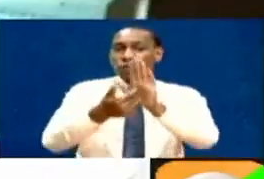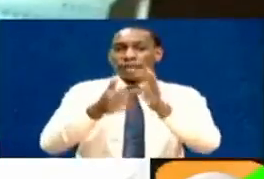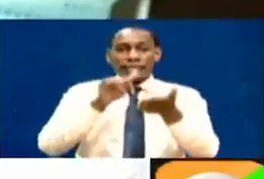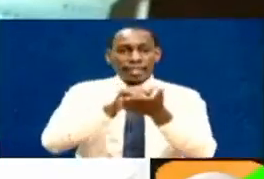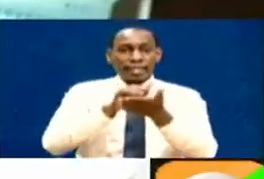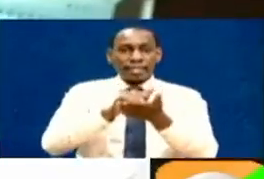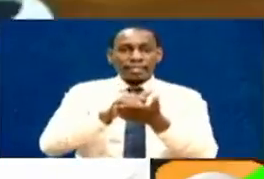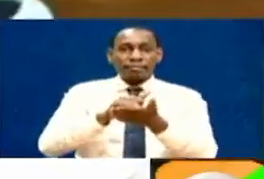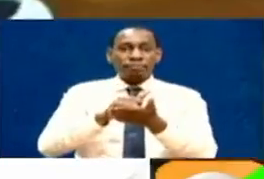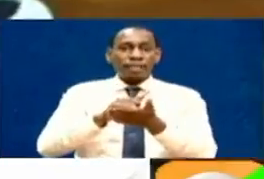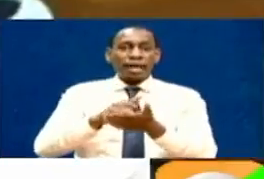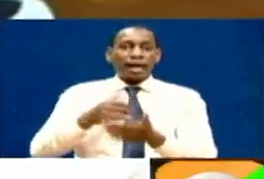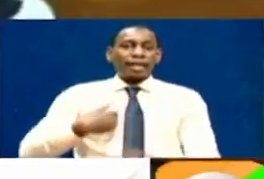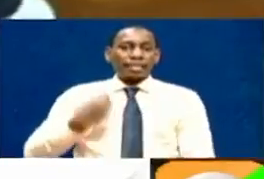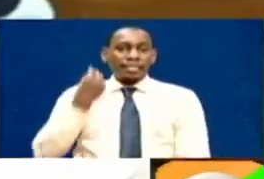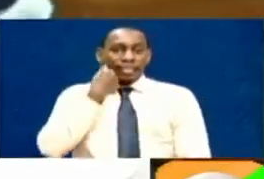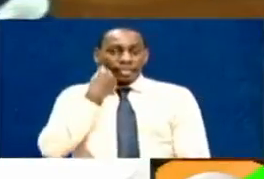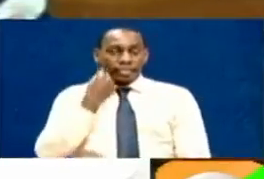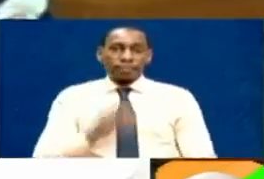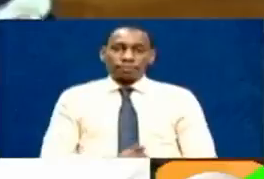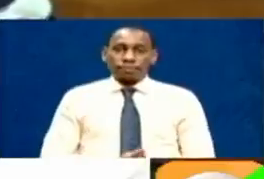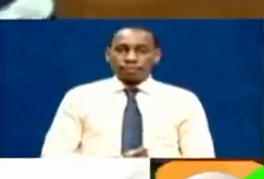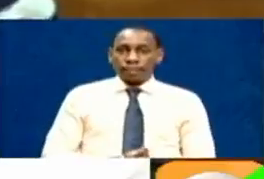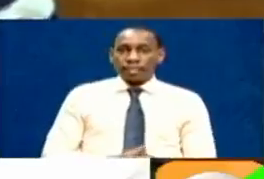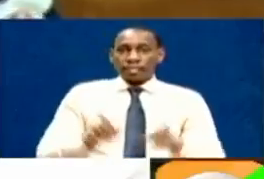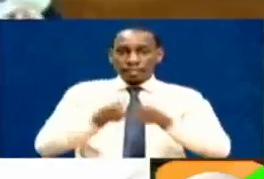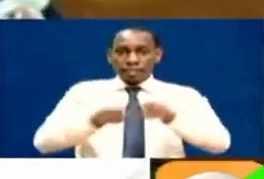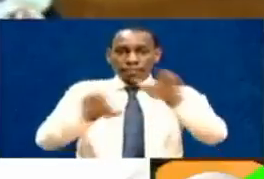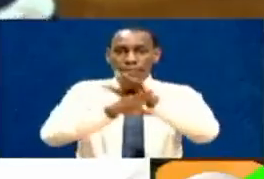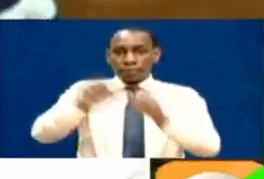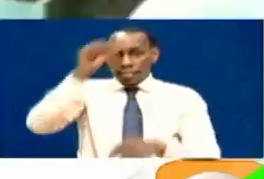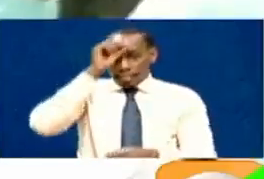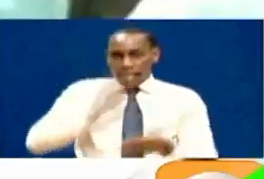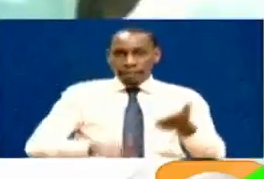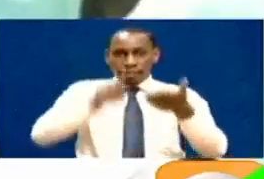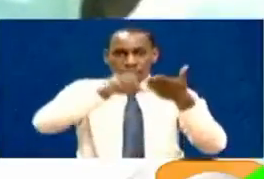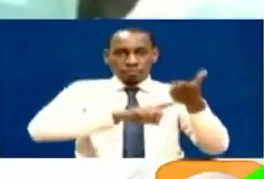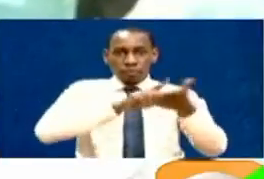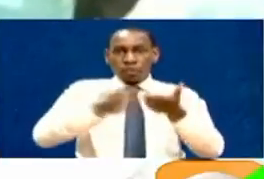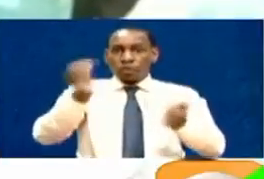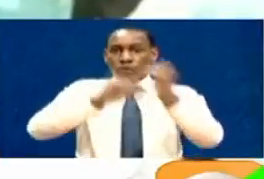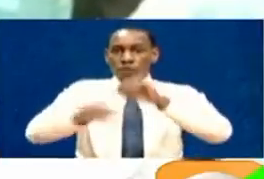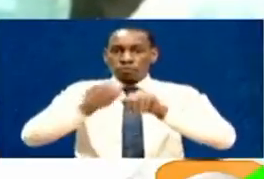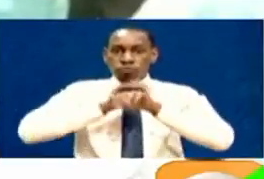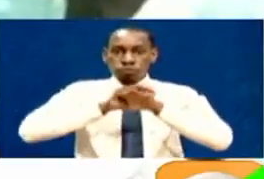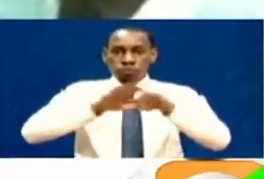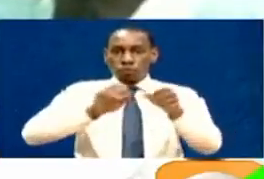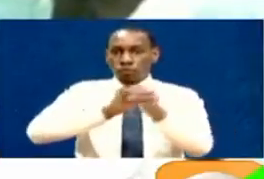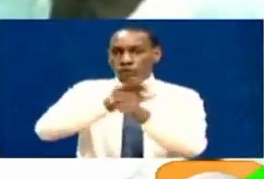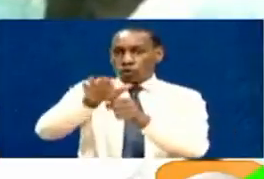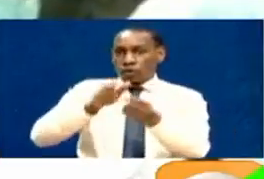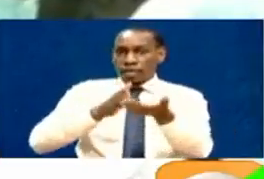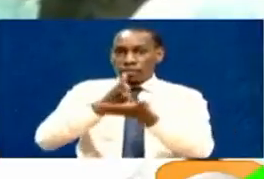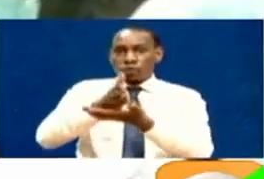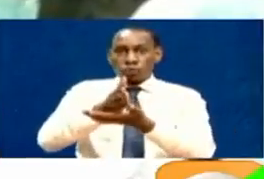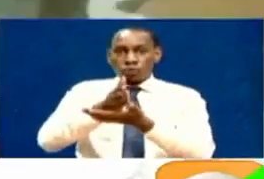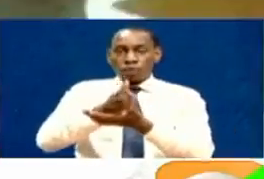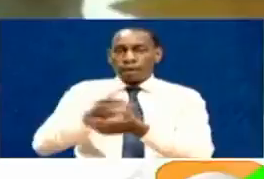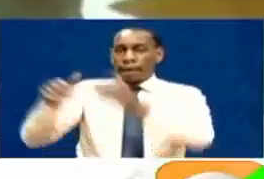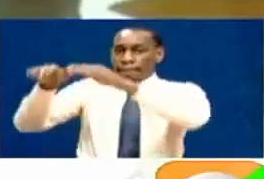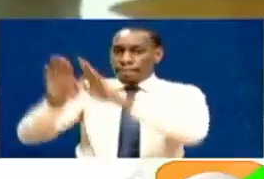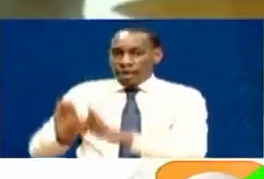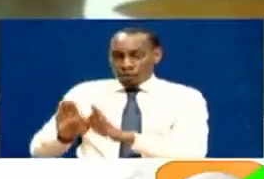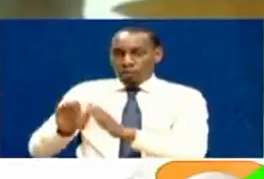kuwa alikuwa na virusi hivyo. Saburi anatuhumiwa kwa kuchangia kusambaa kwa virusi vya korona kupitia vikao vya